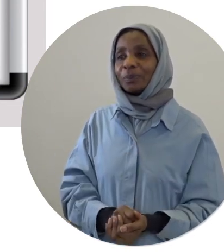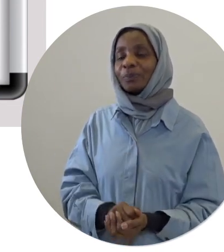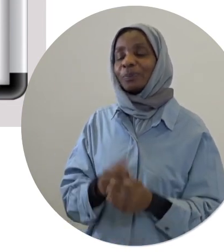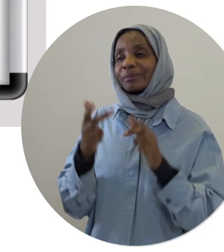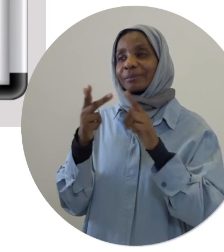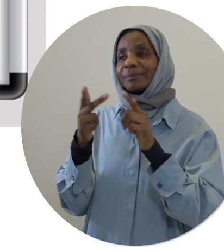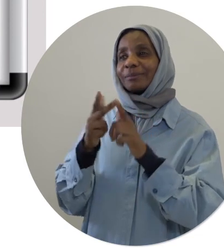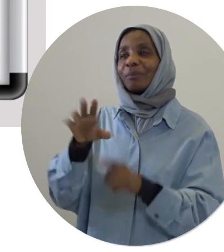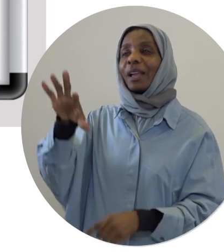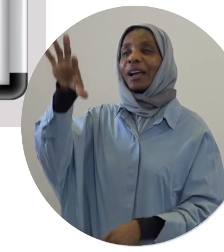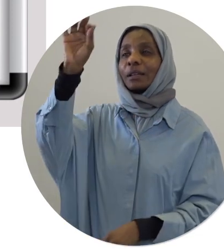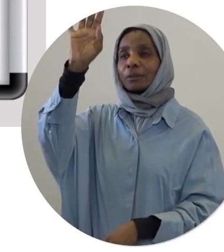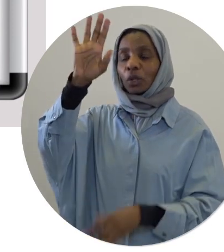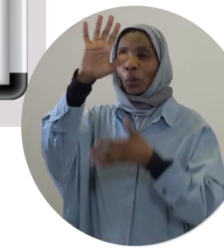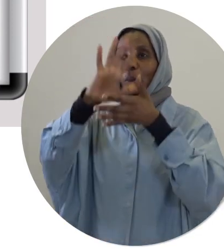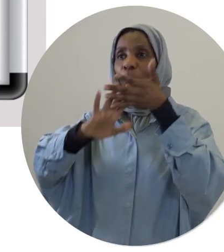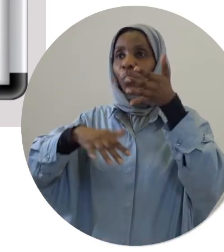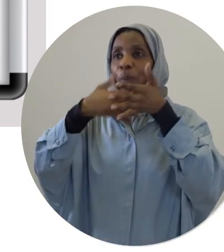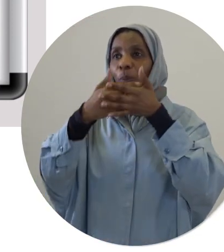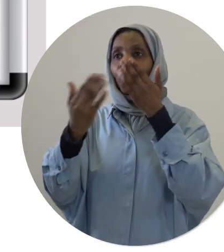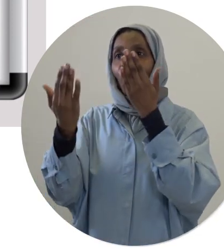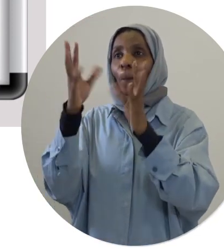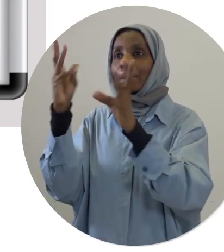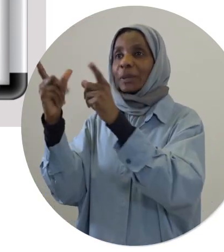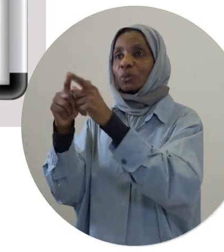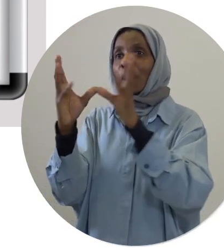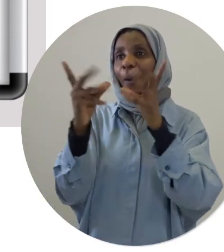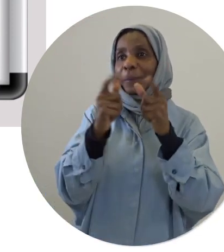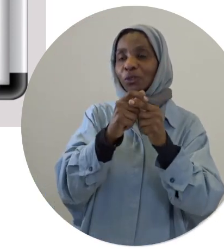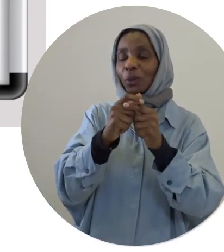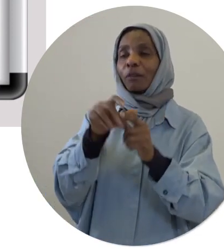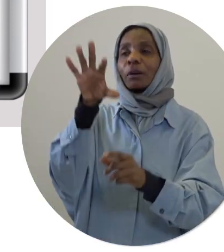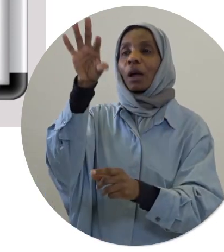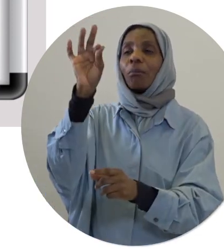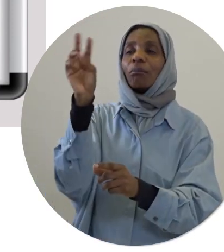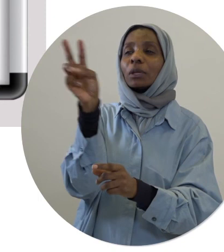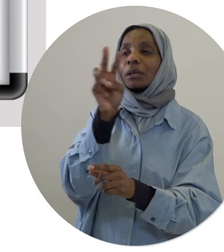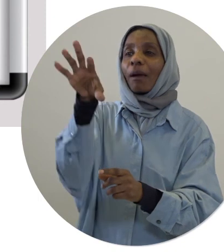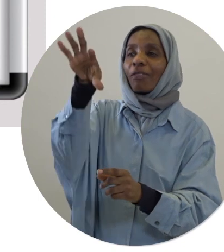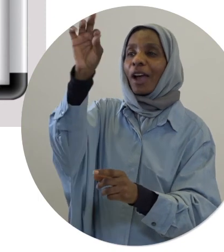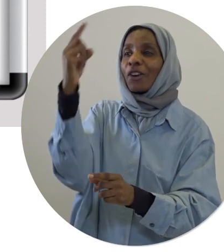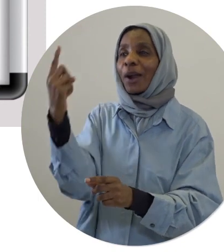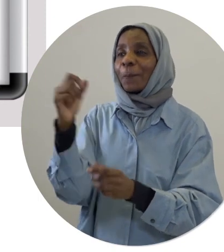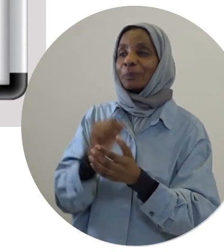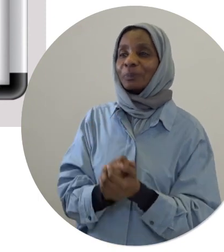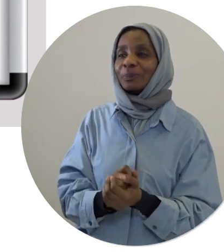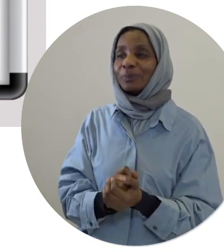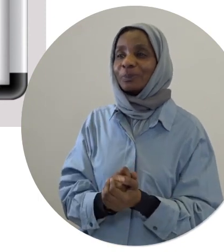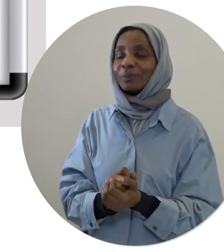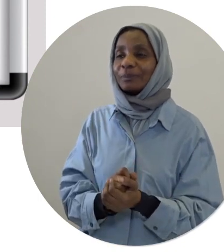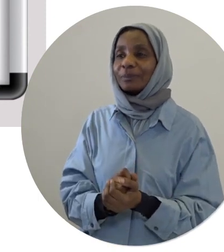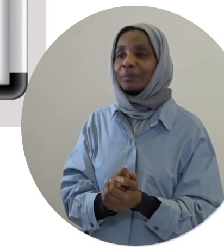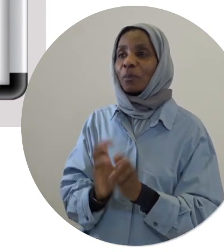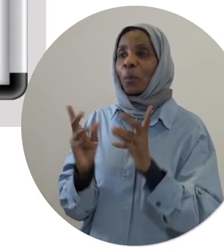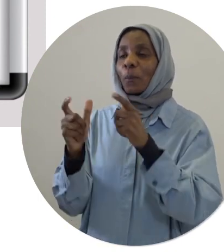C2H5Cl. تطبيق 3: اختر من المجموعة B ناتج أكسدة المركب من المجموعة A مرحلة الأكسدة